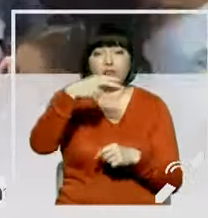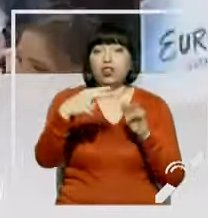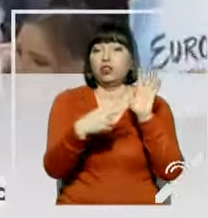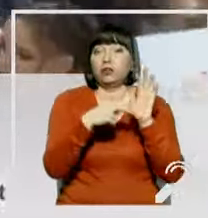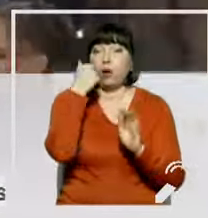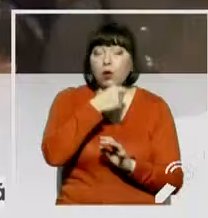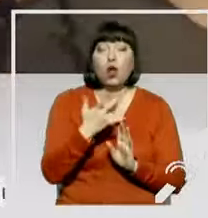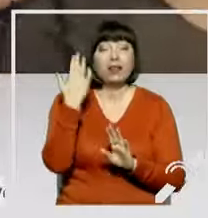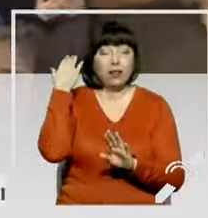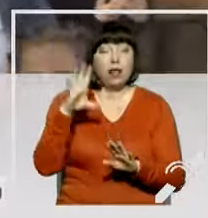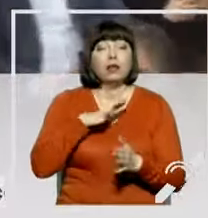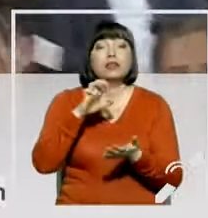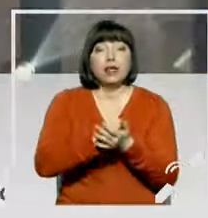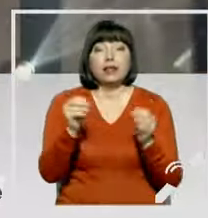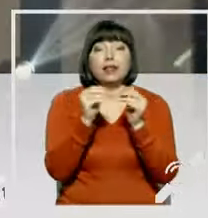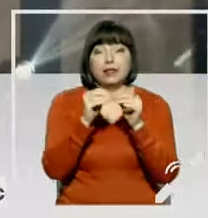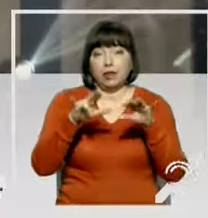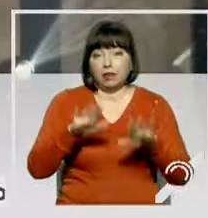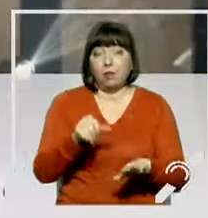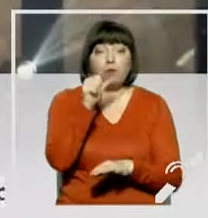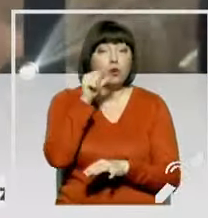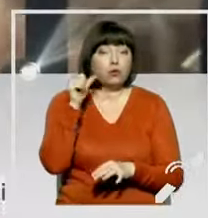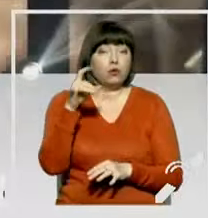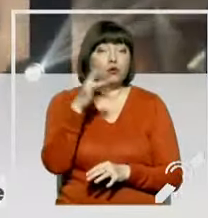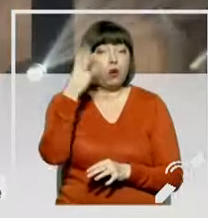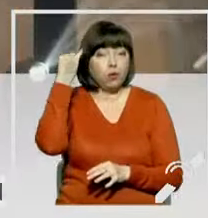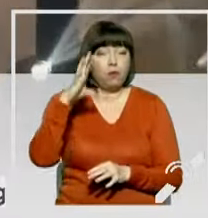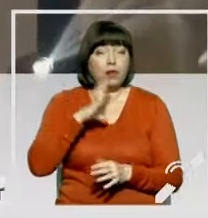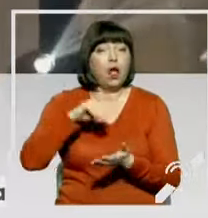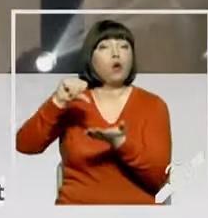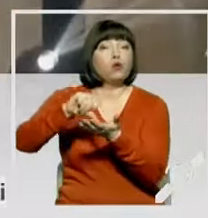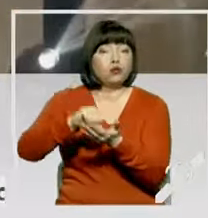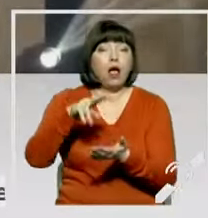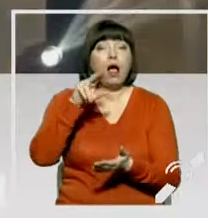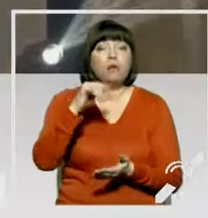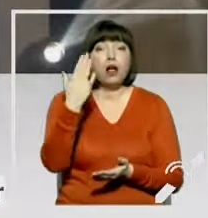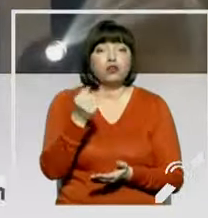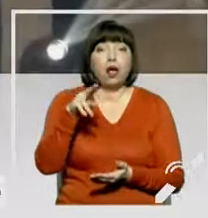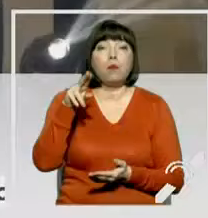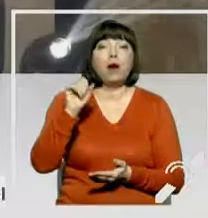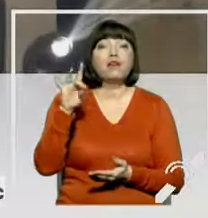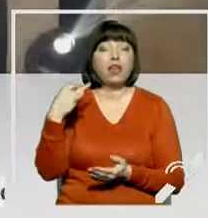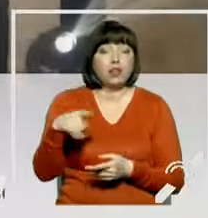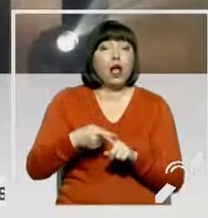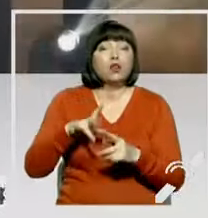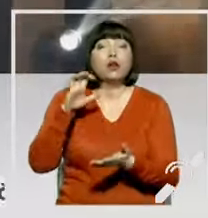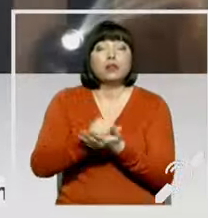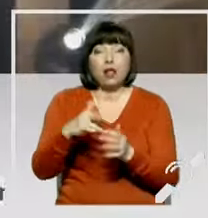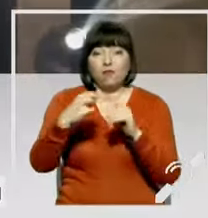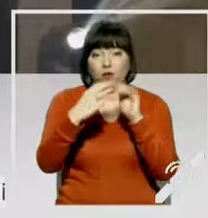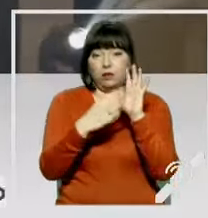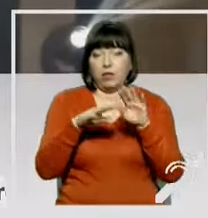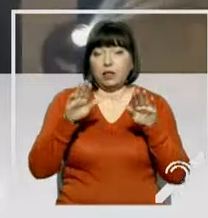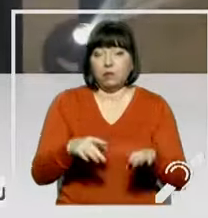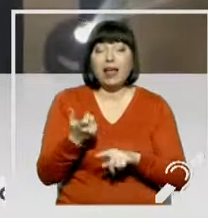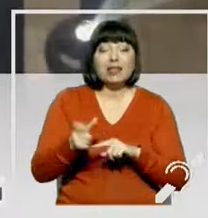2007. Atunci a obținut locul 10. Anul trecut, Republica Moldova a fost reprezentată de Pașa Parfeni, care s-a clasat pe locul 18.